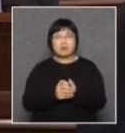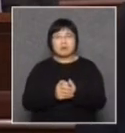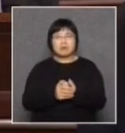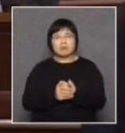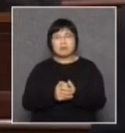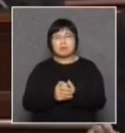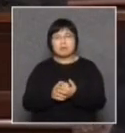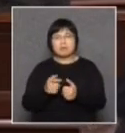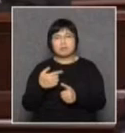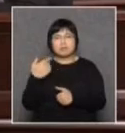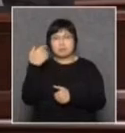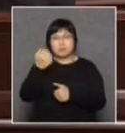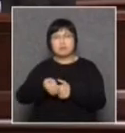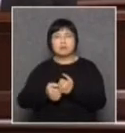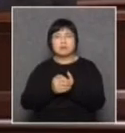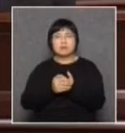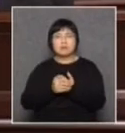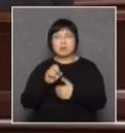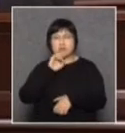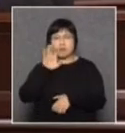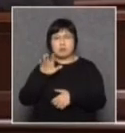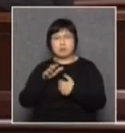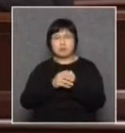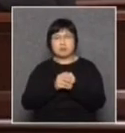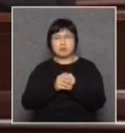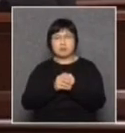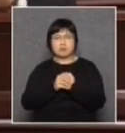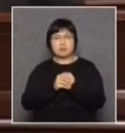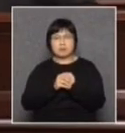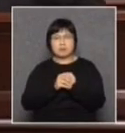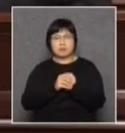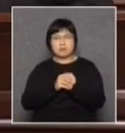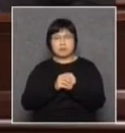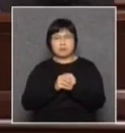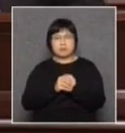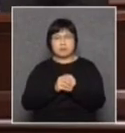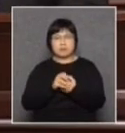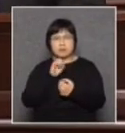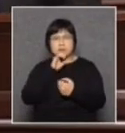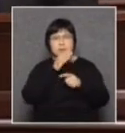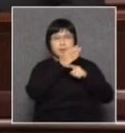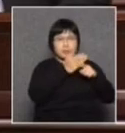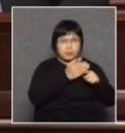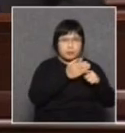主席，所以呢講嘢呢就唔可以講一半，